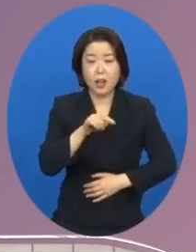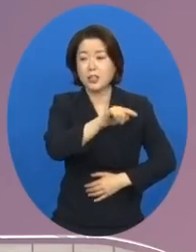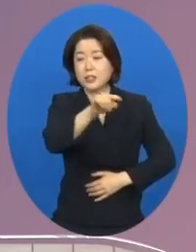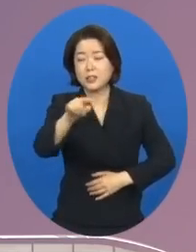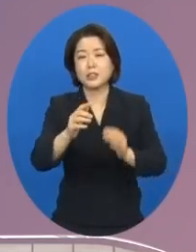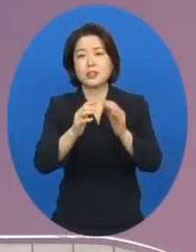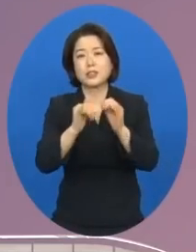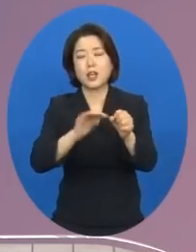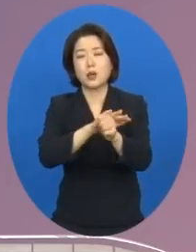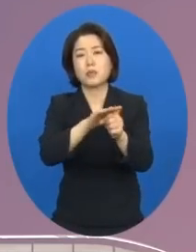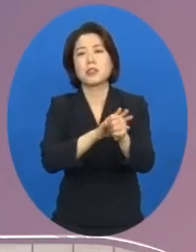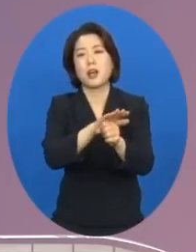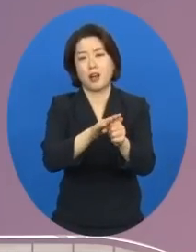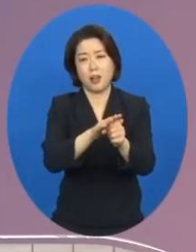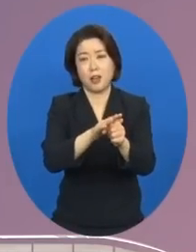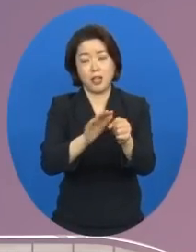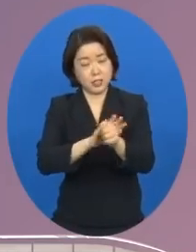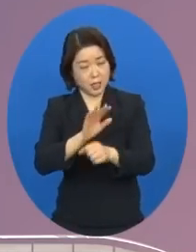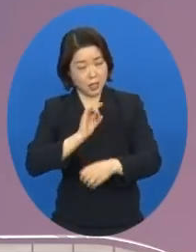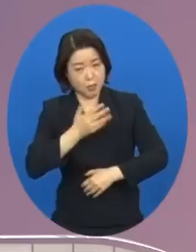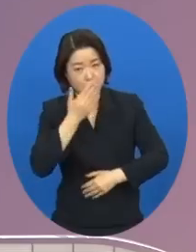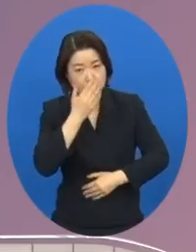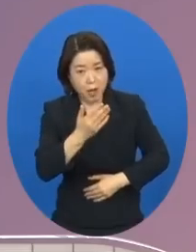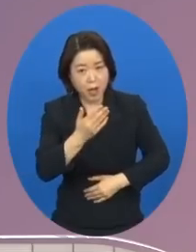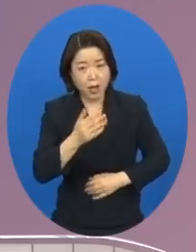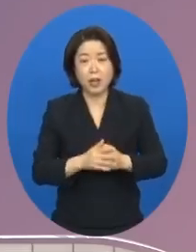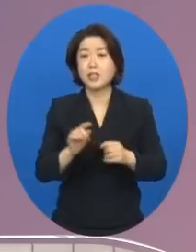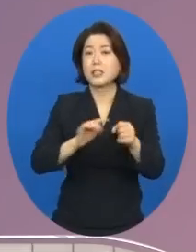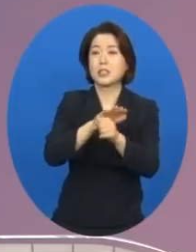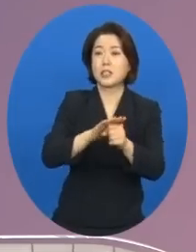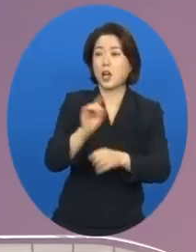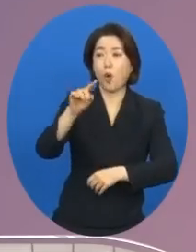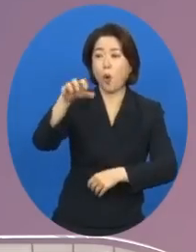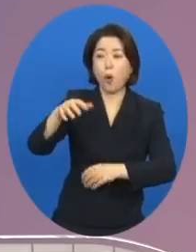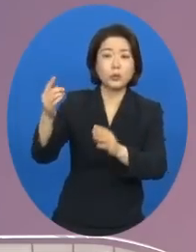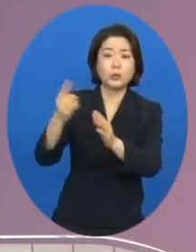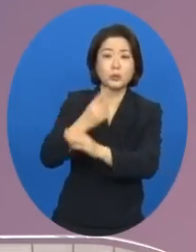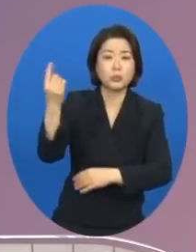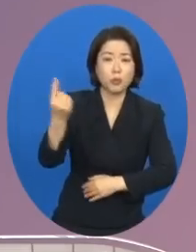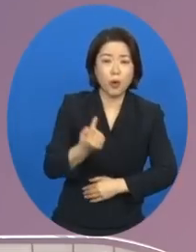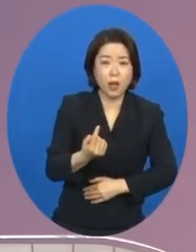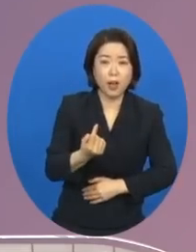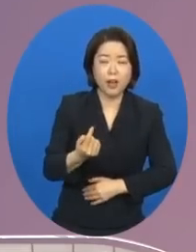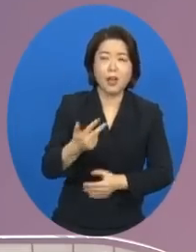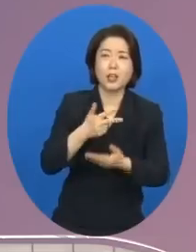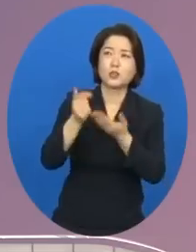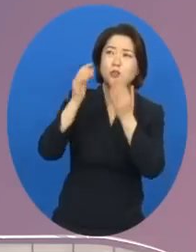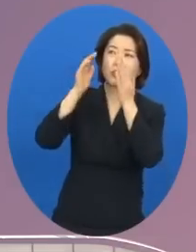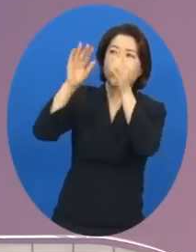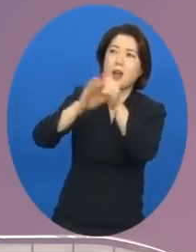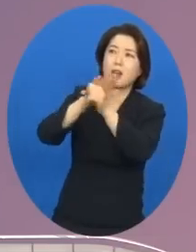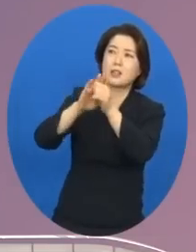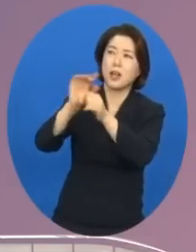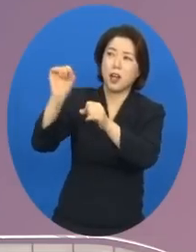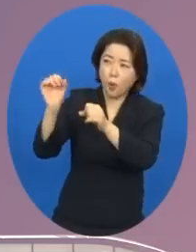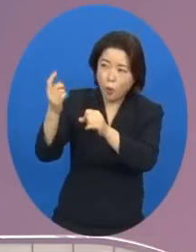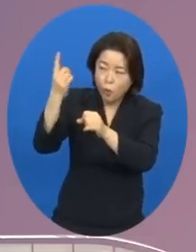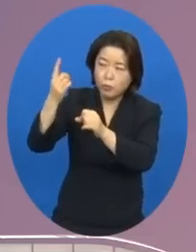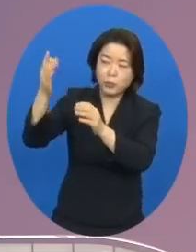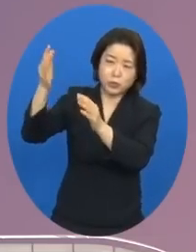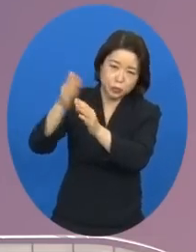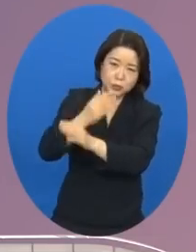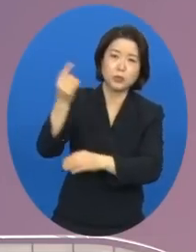사랑하느냐, 사랑만 하느냐. 그런데 이 사랑이 어디서 오느냐 하면 주님을 향한 사랑에서부터 오는